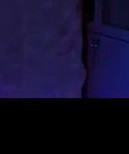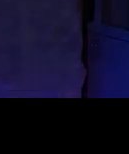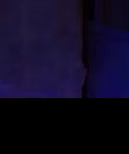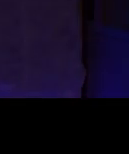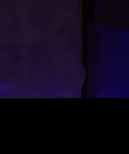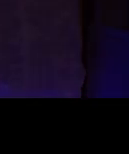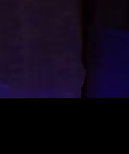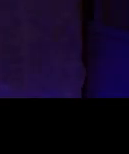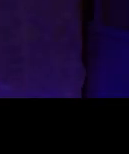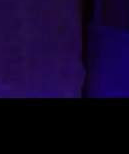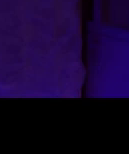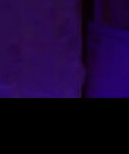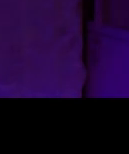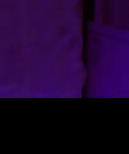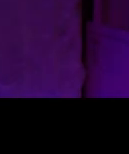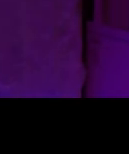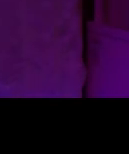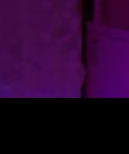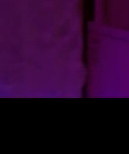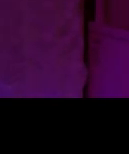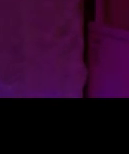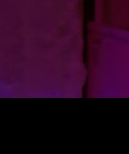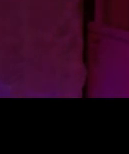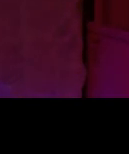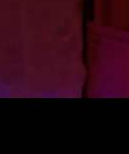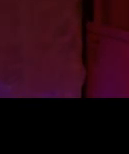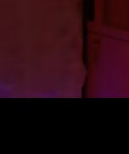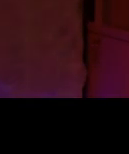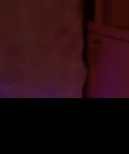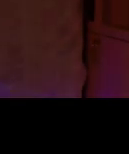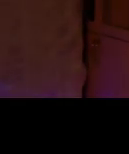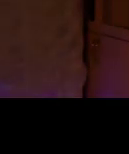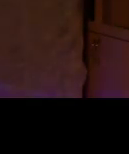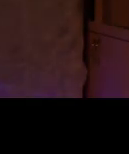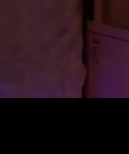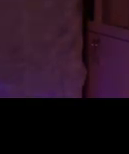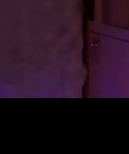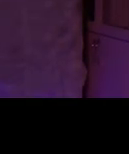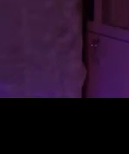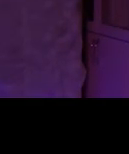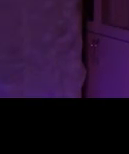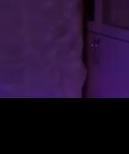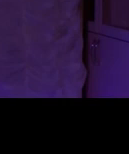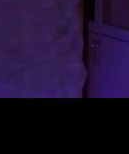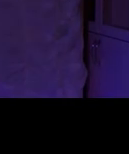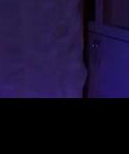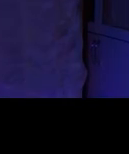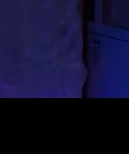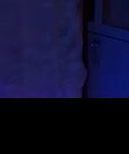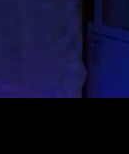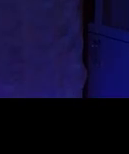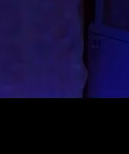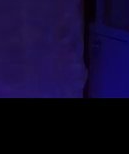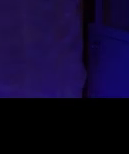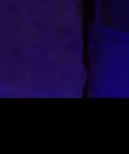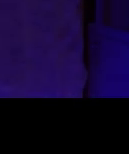ролі, для мене це був просто захват, тому що це моя мрія. А коли я ще дізналась, що це буде творчий вечір такої легендарної актриси, про